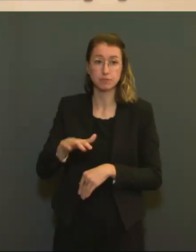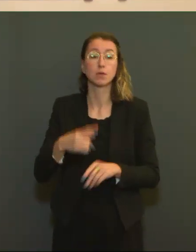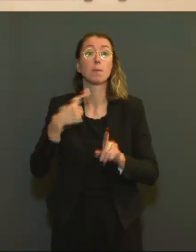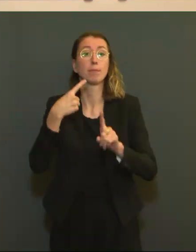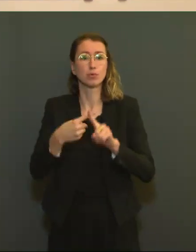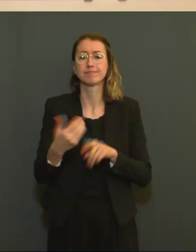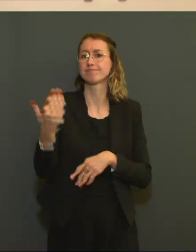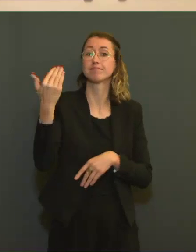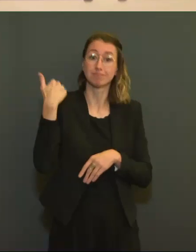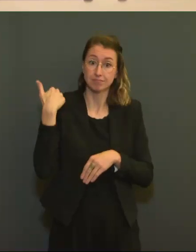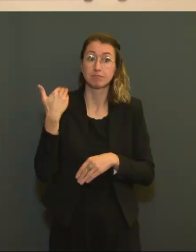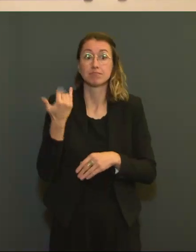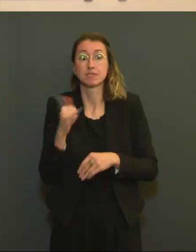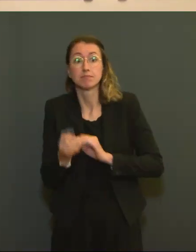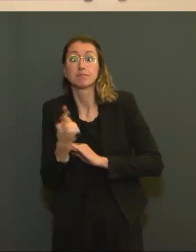possible.